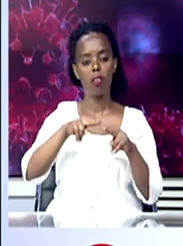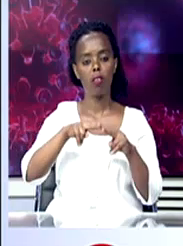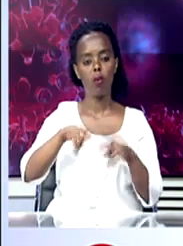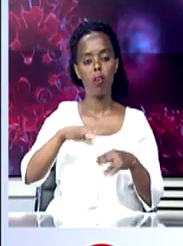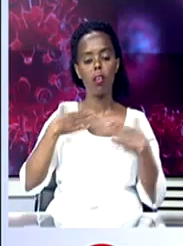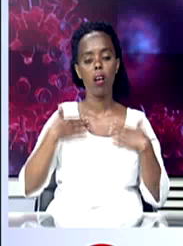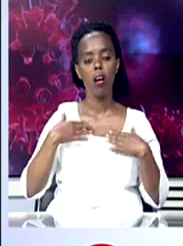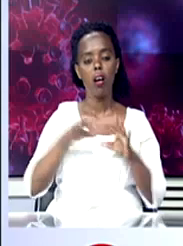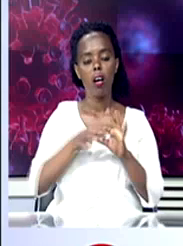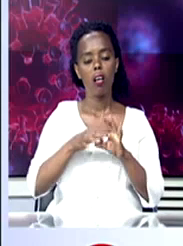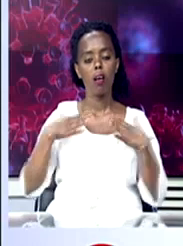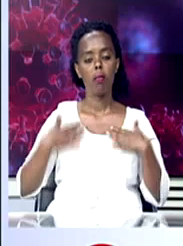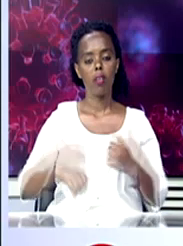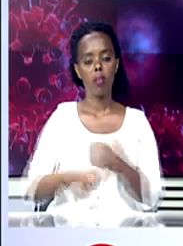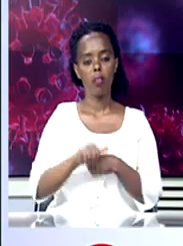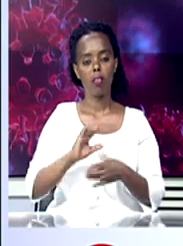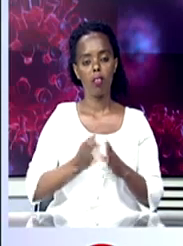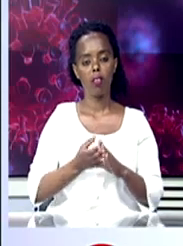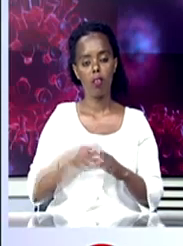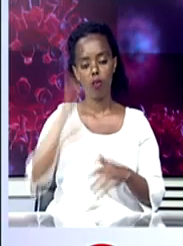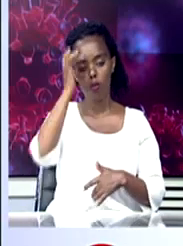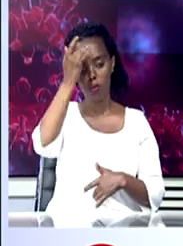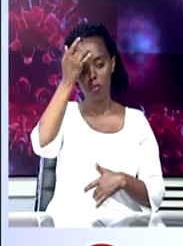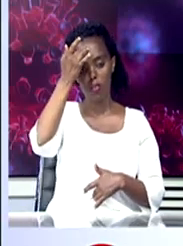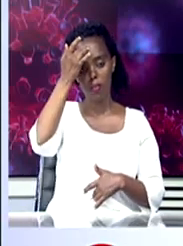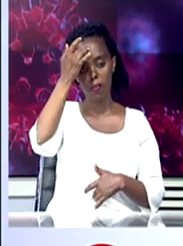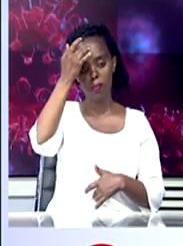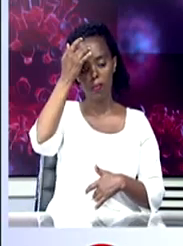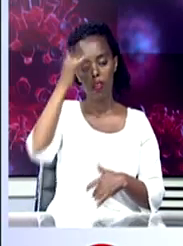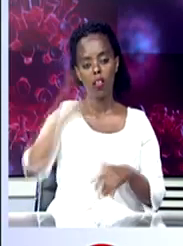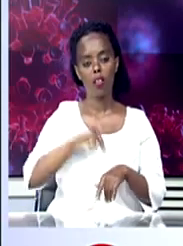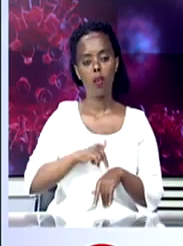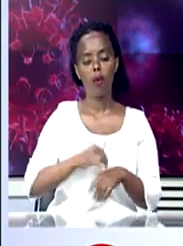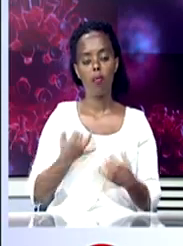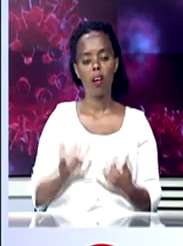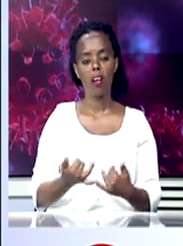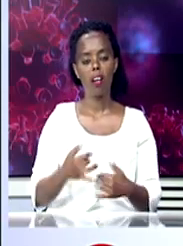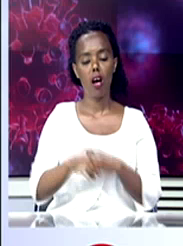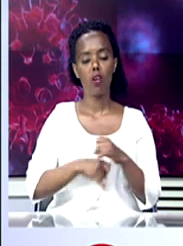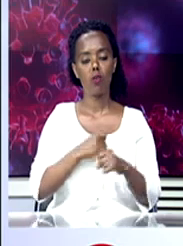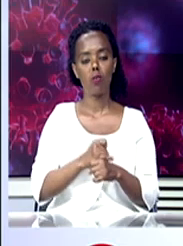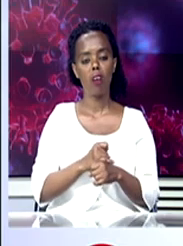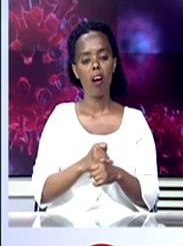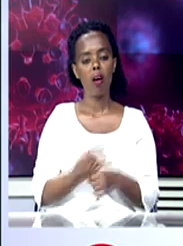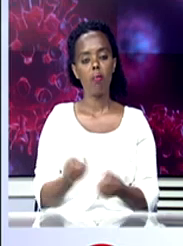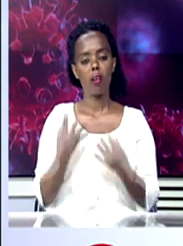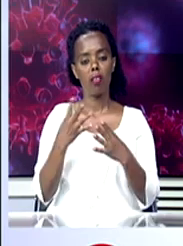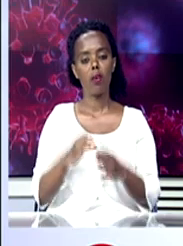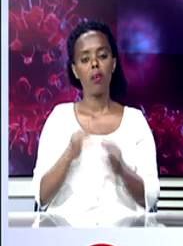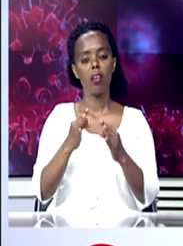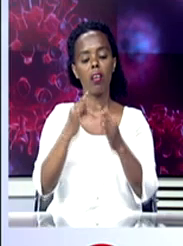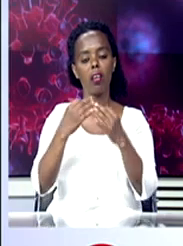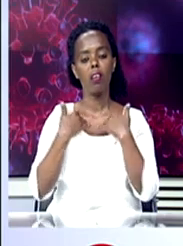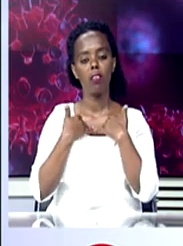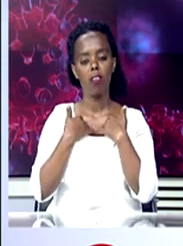Federeeshinii Waldaa Qaama Miidhamtoota Oromiyaati. Dhukkubichi yeroo ammaa kan addunyaa weeraree jira. Addunyaa weeraruu